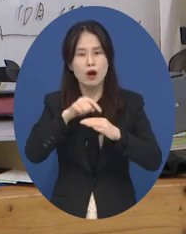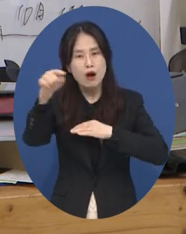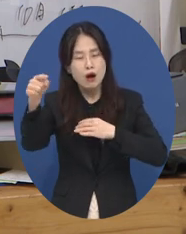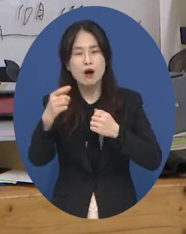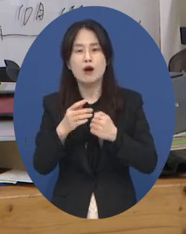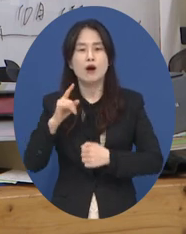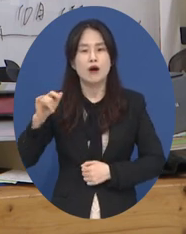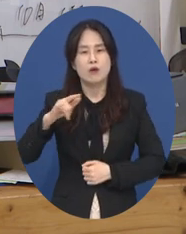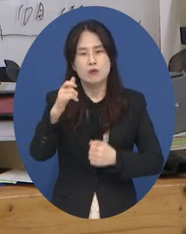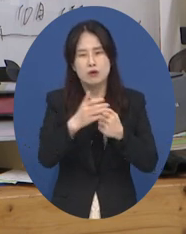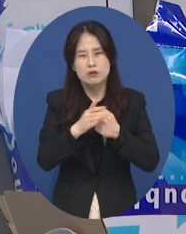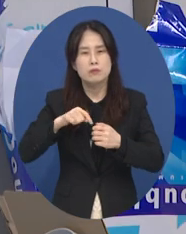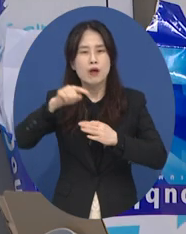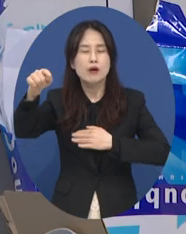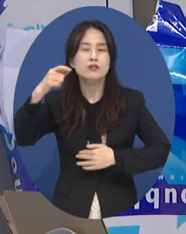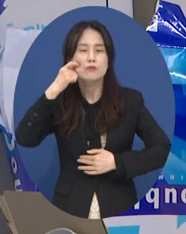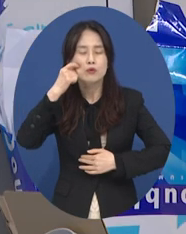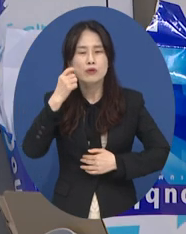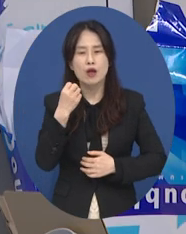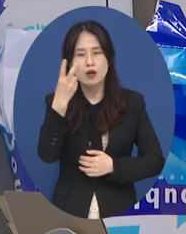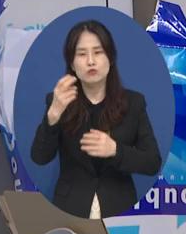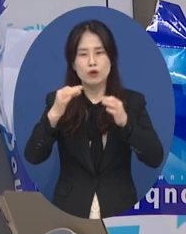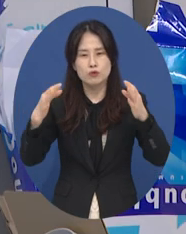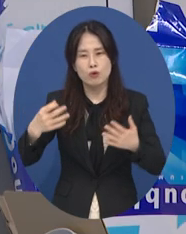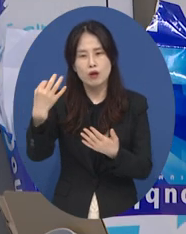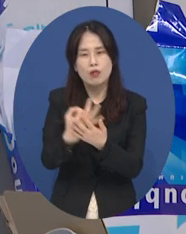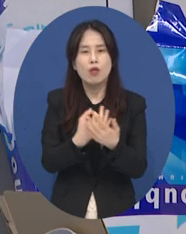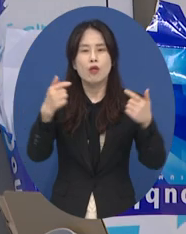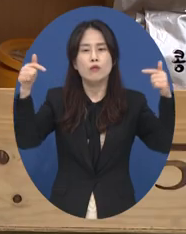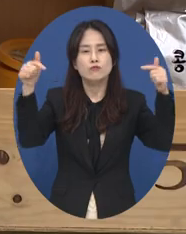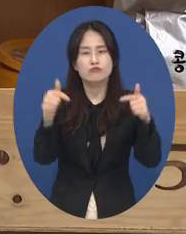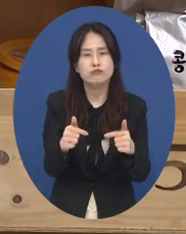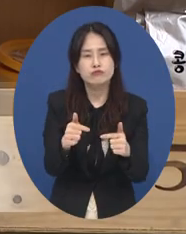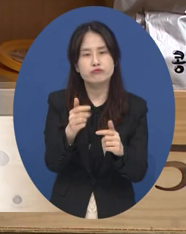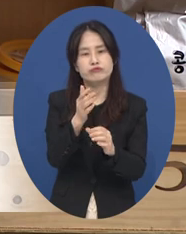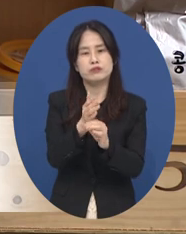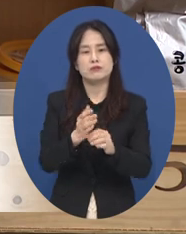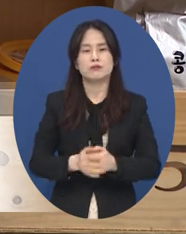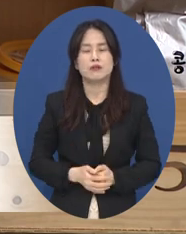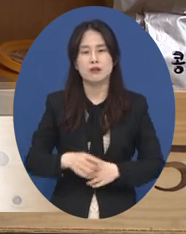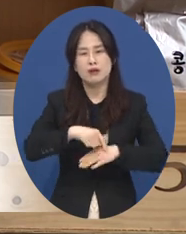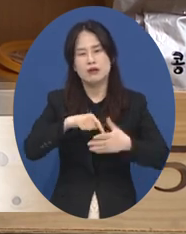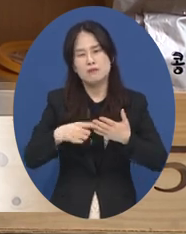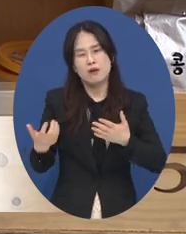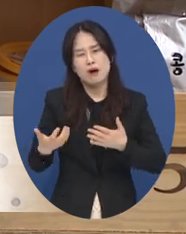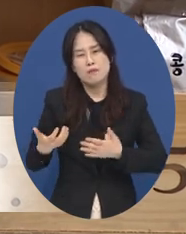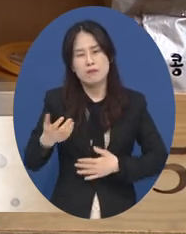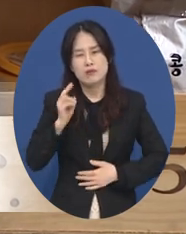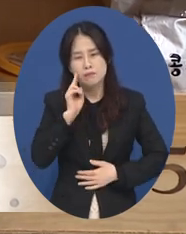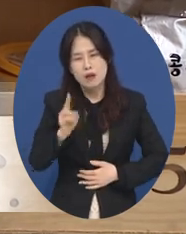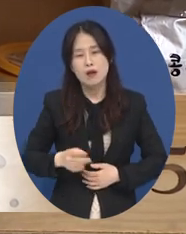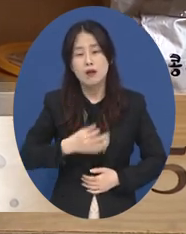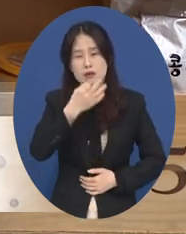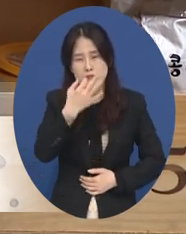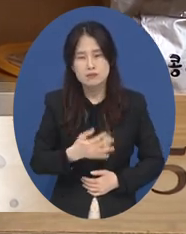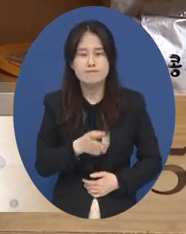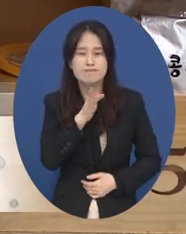어려워지면서 최근 두 달간 영업 실적이 거의 전무한 상황입니다. 가슴이 많이 아픕니다. 힘든 건 당연한